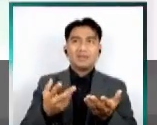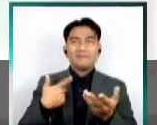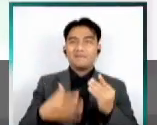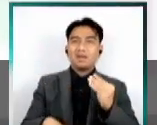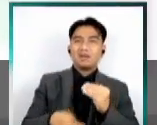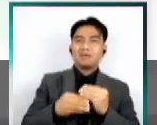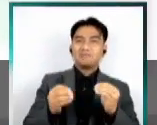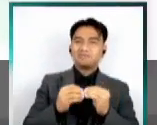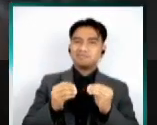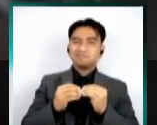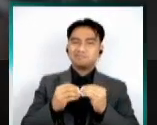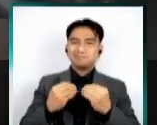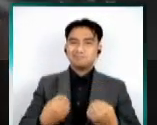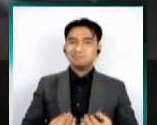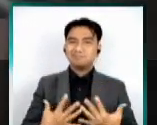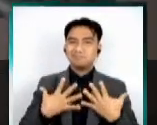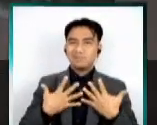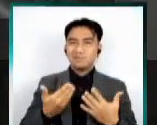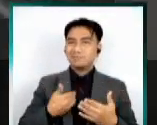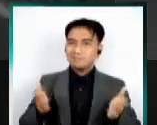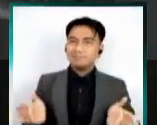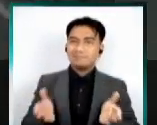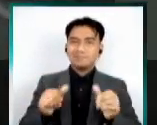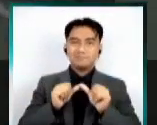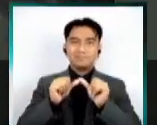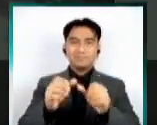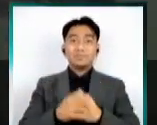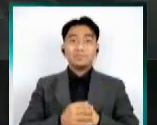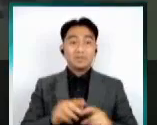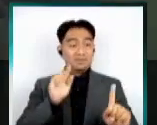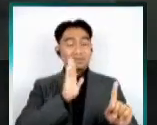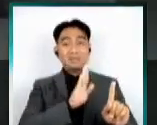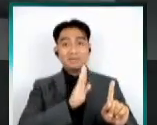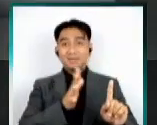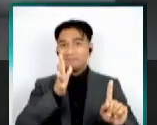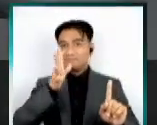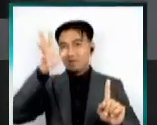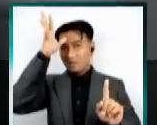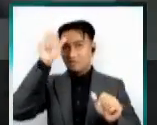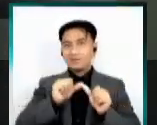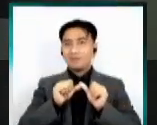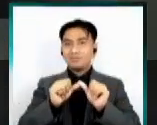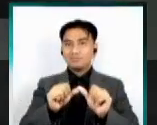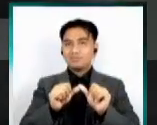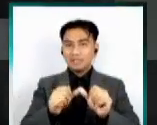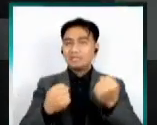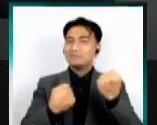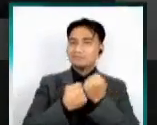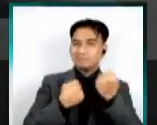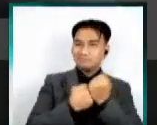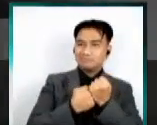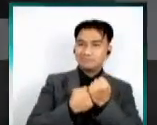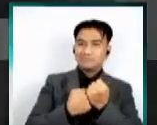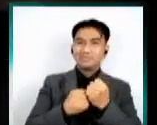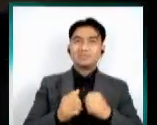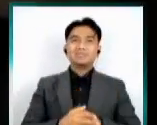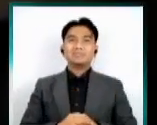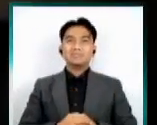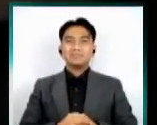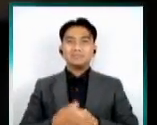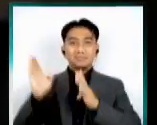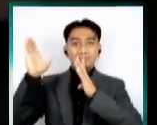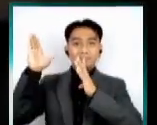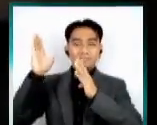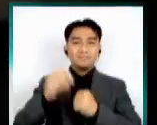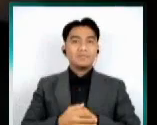Mabuti rin daw at lagi nakasuporta ang kanyang mga magulang para maabot niya ang kanyang destinasyon. And just that, I would often lose a